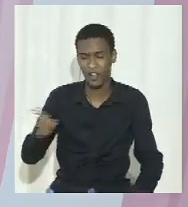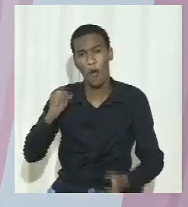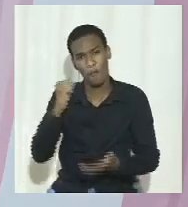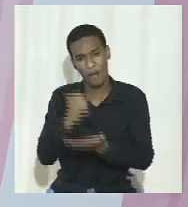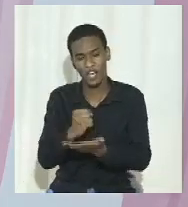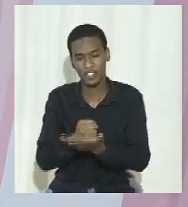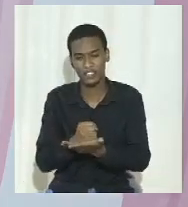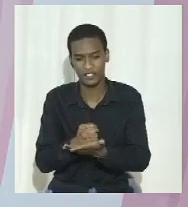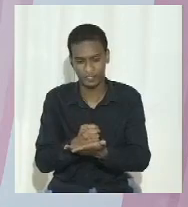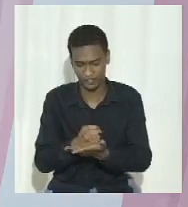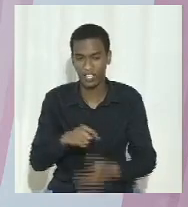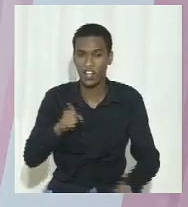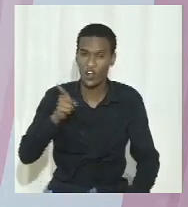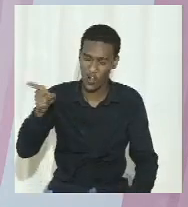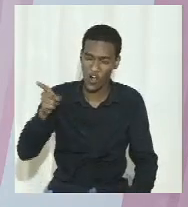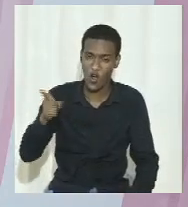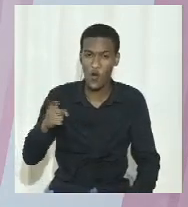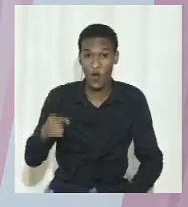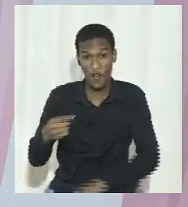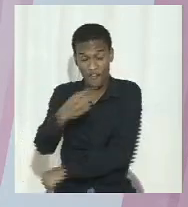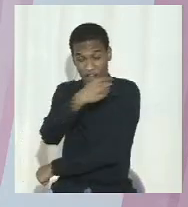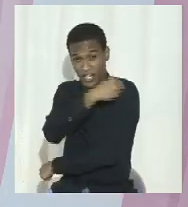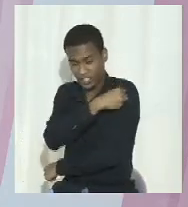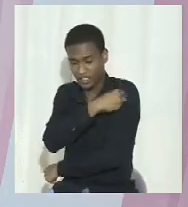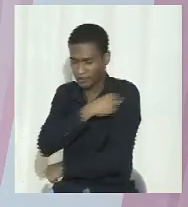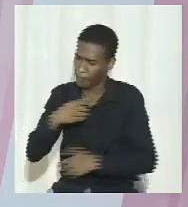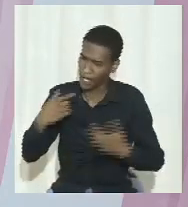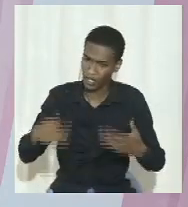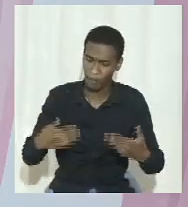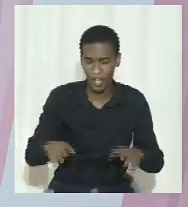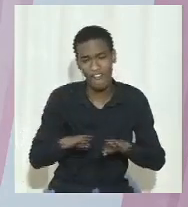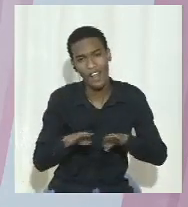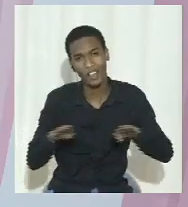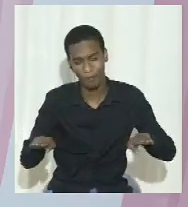andihany maromaro ilay vaksiny a, ny fanaovam-baksiny noho ny